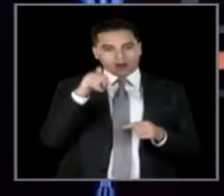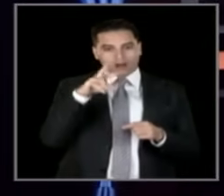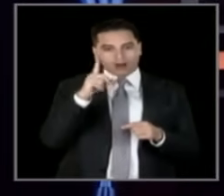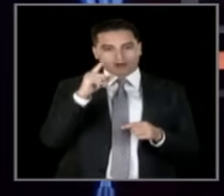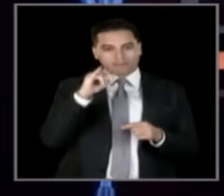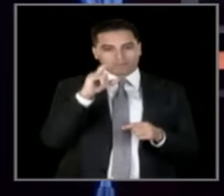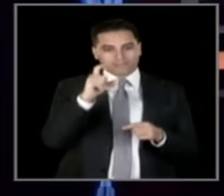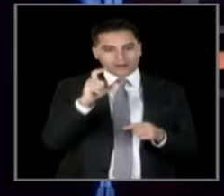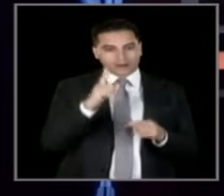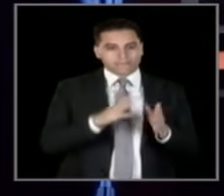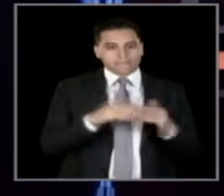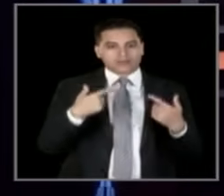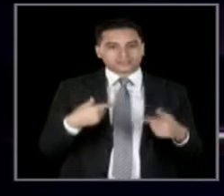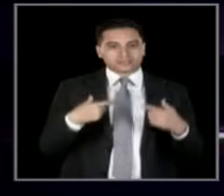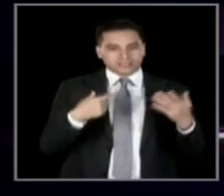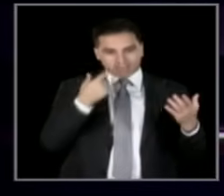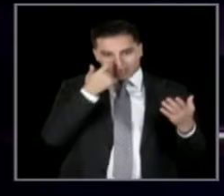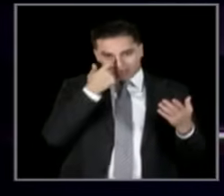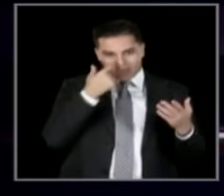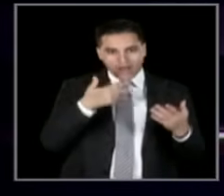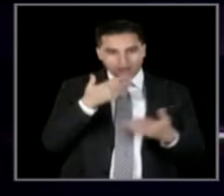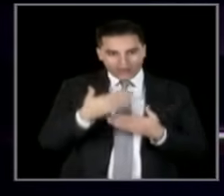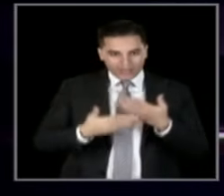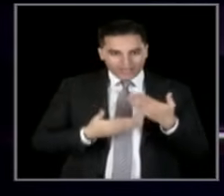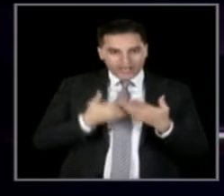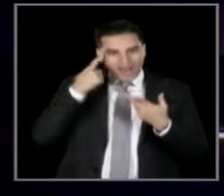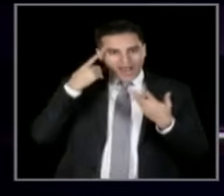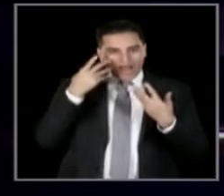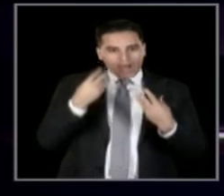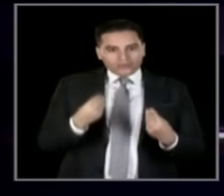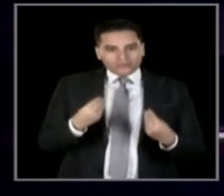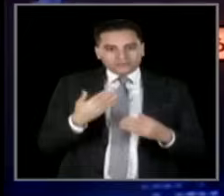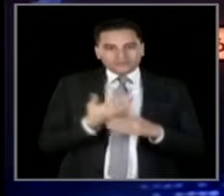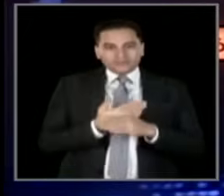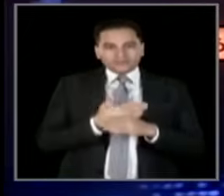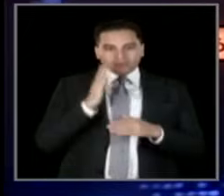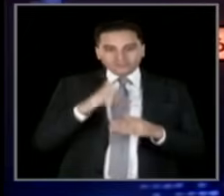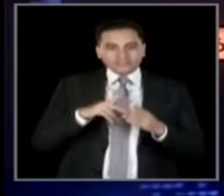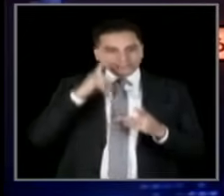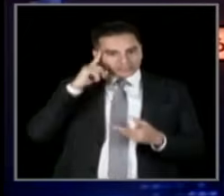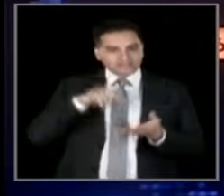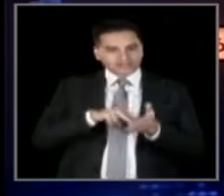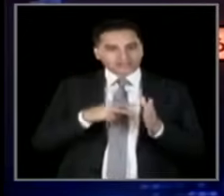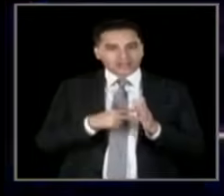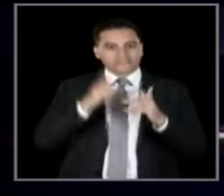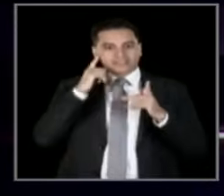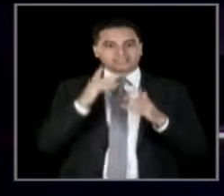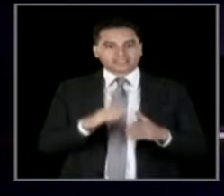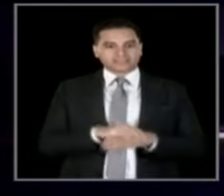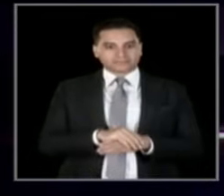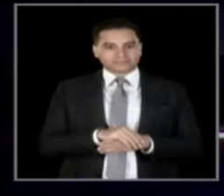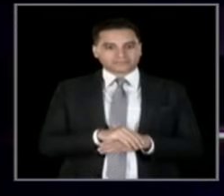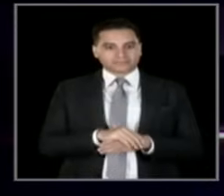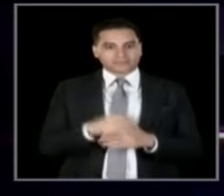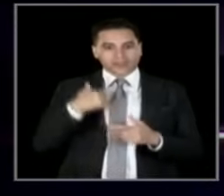الكاثوليك مصر الجديدة. محتاجين تهدوا شوية علشان تعرفوا تركزوا. مش عارف